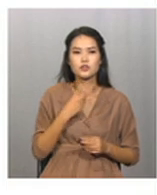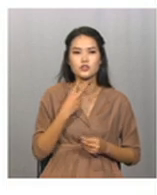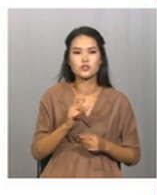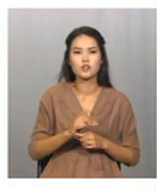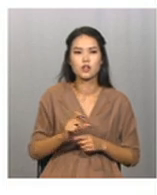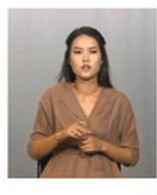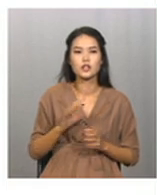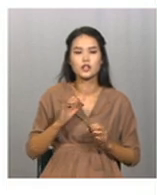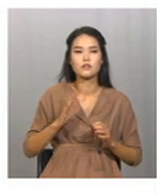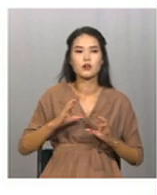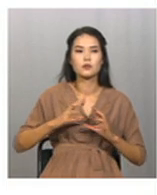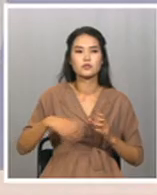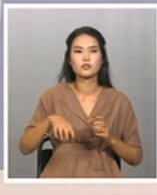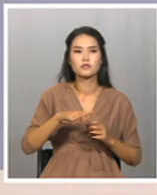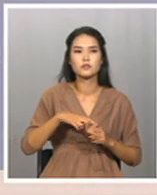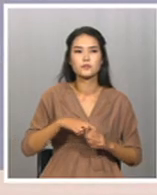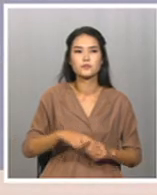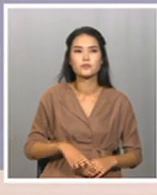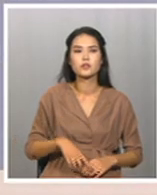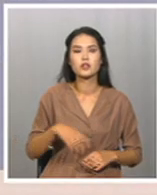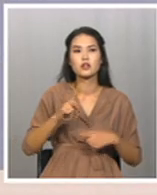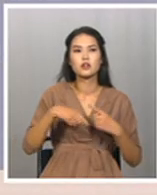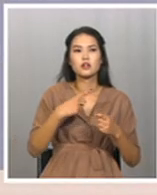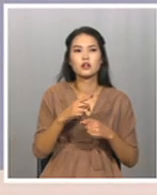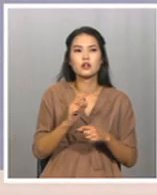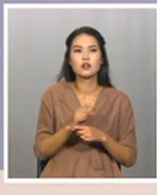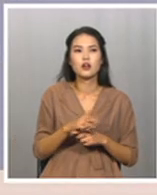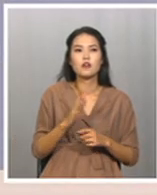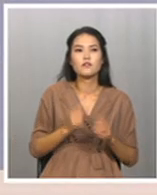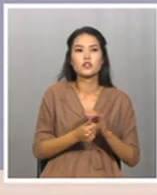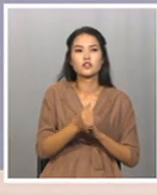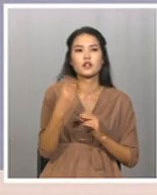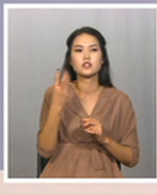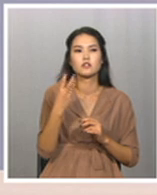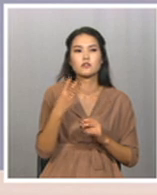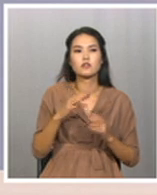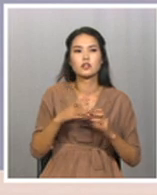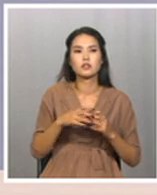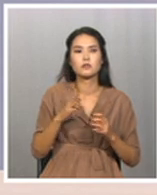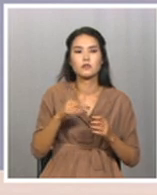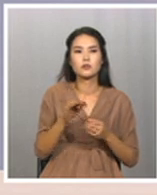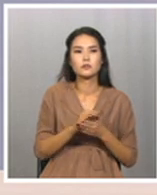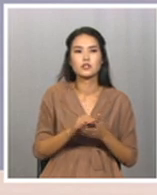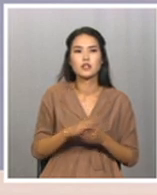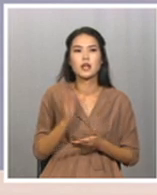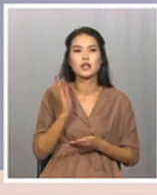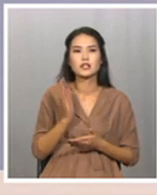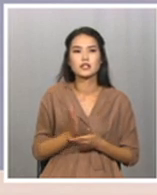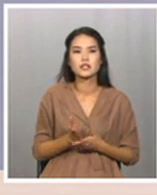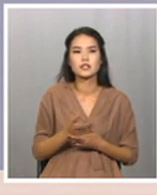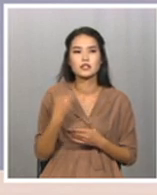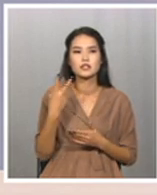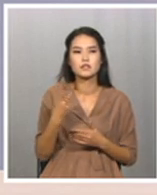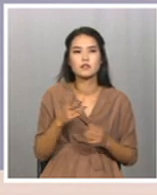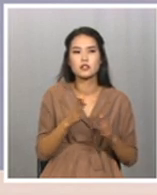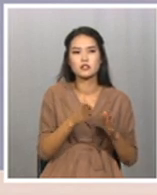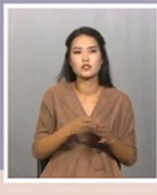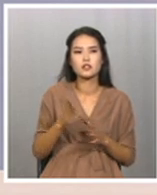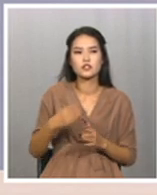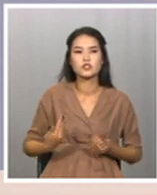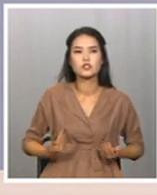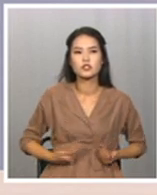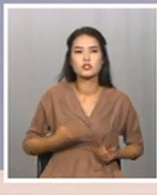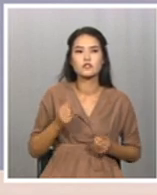поведения человека в обществе. Следующий вопрос. В начале третьего тома вы пишете: «Есть две стороны жизни